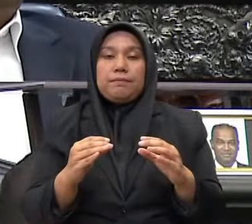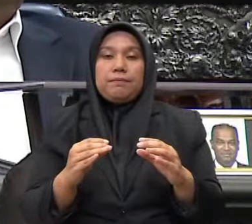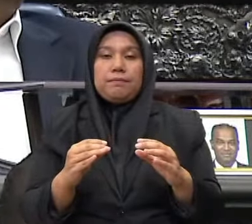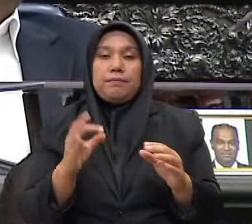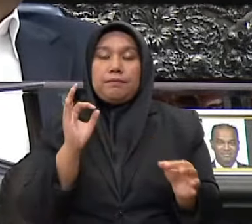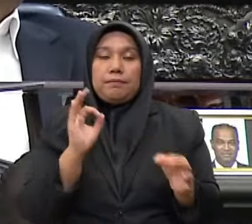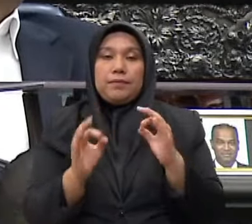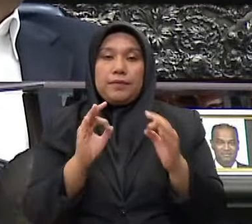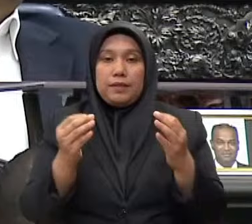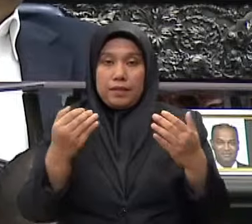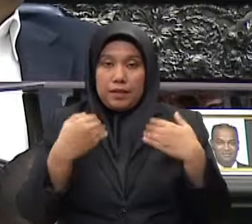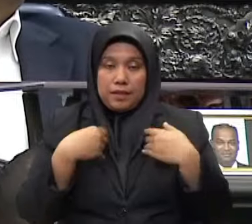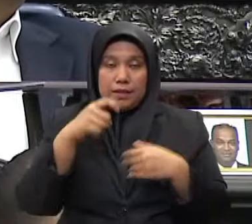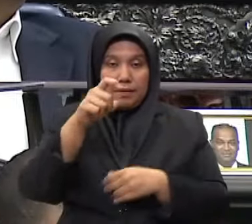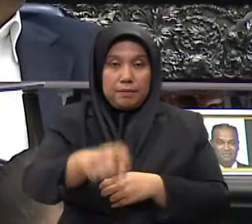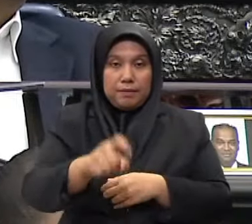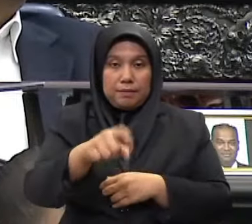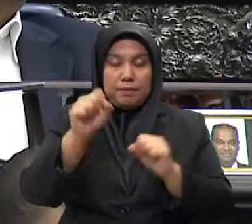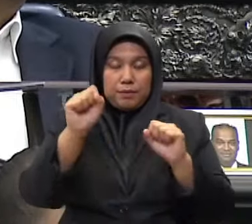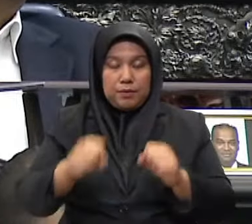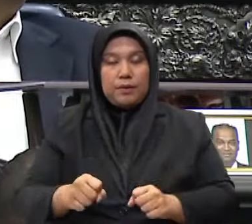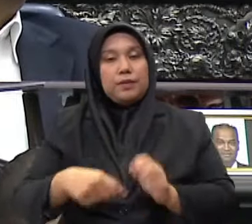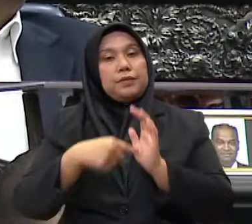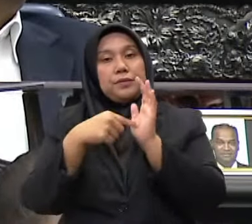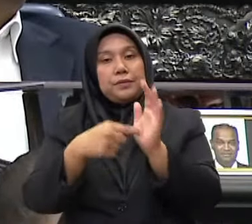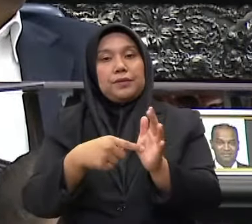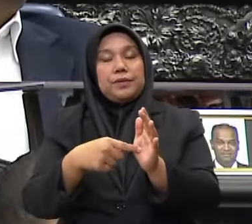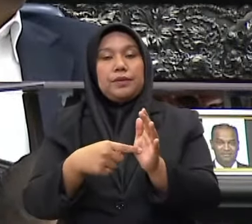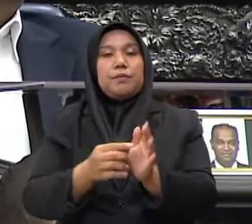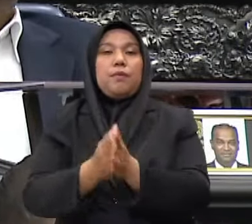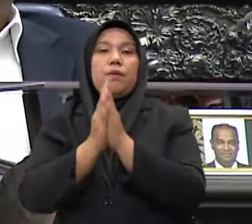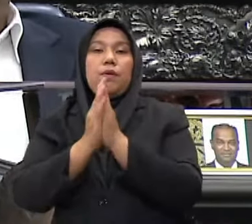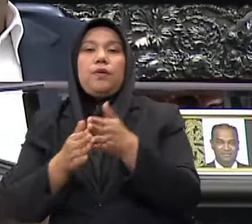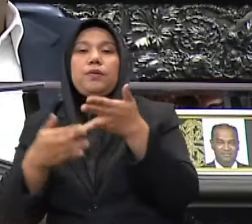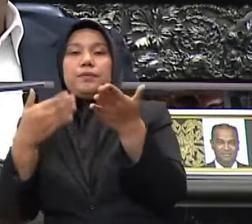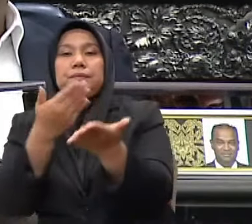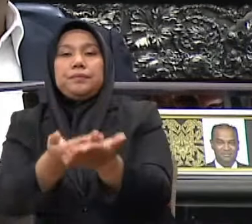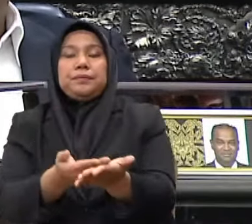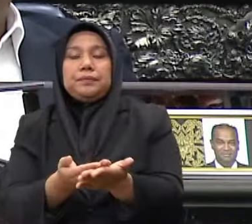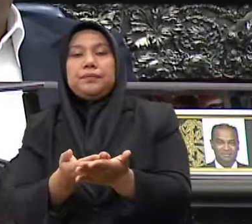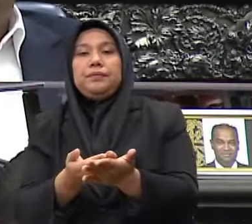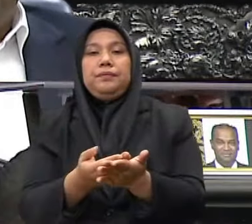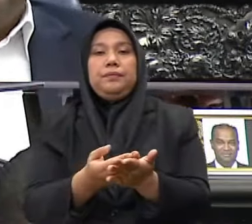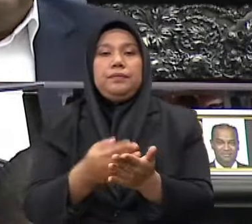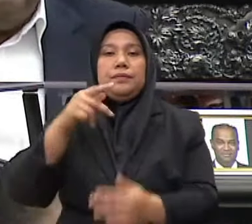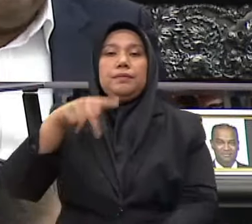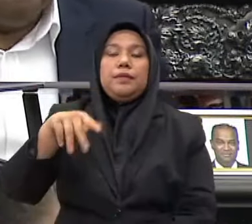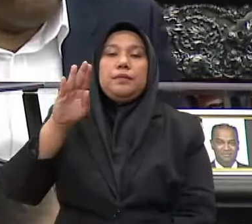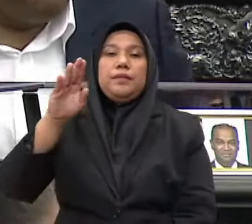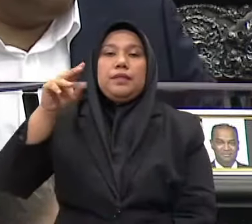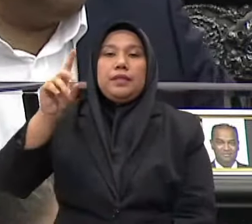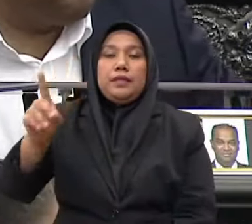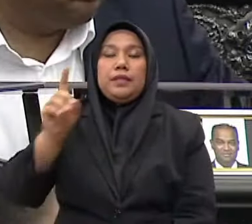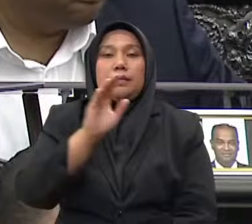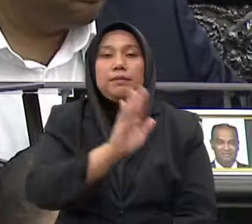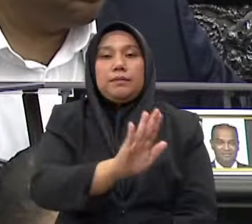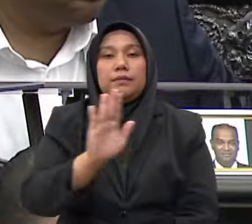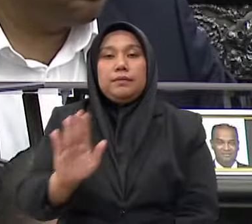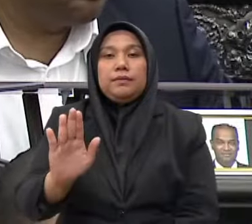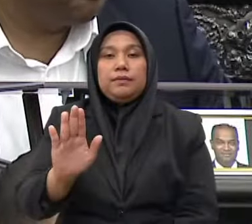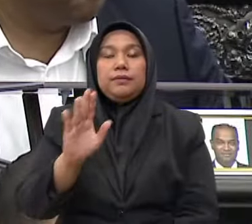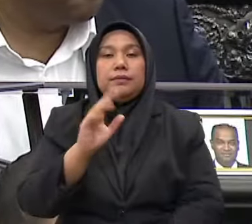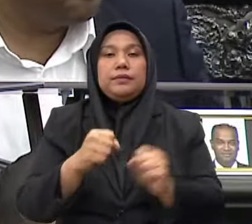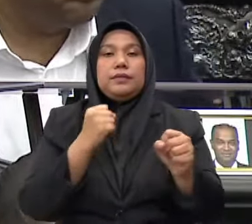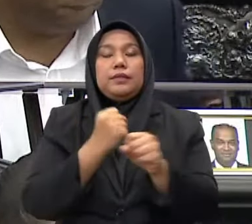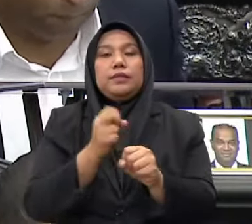sekiranya ada keperluan bolehlah kemukakan kemukakan permohonan kepada PBD masing-masing danada tah tahun